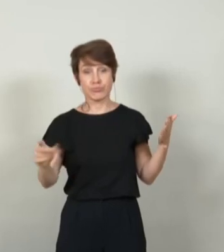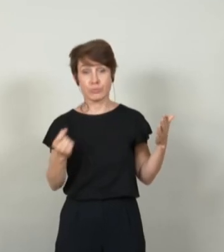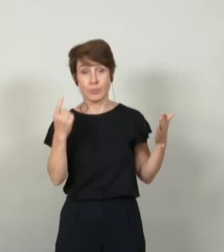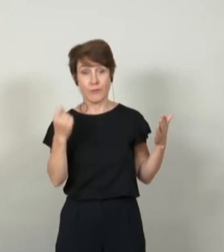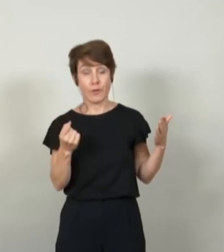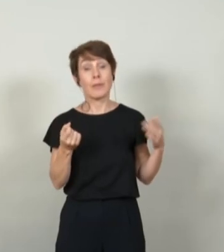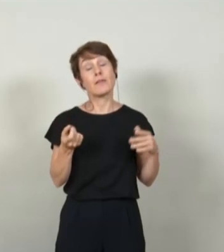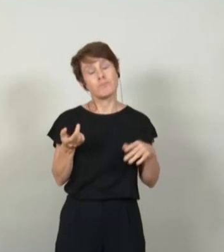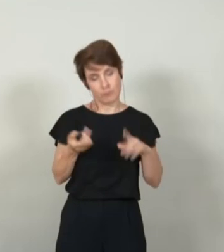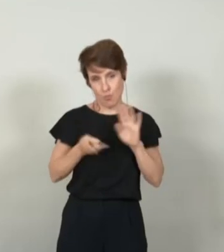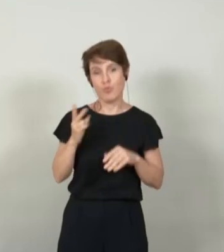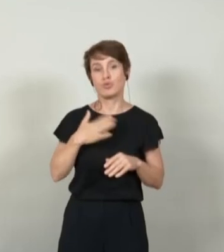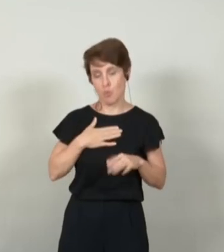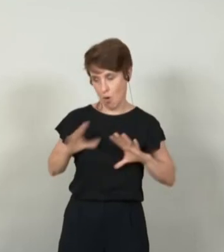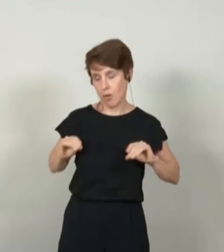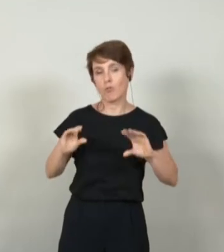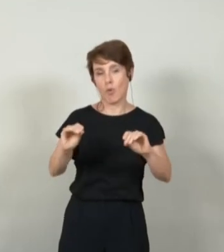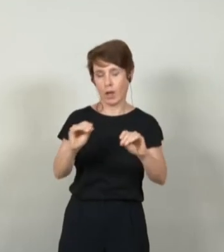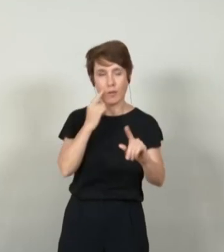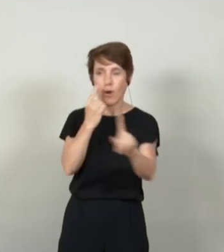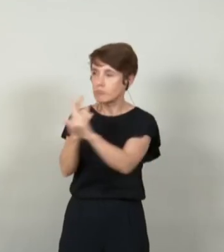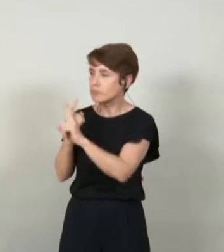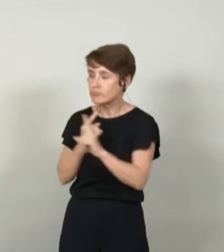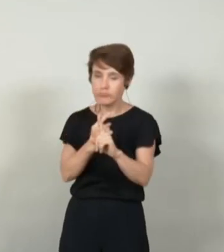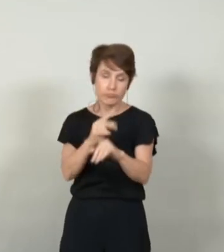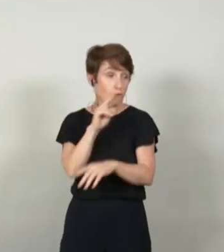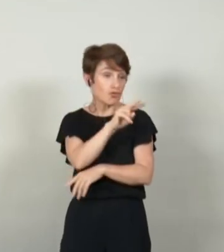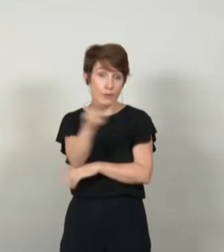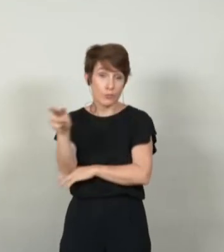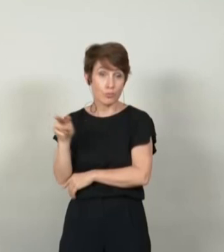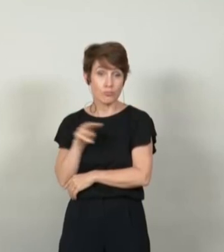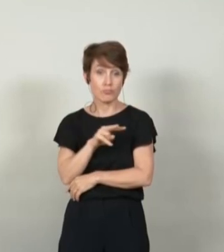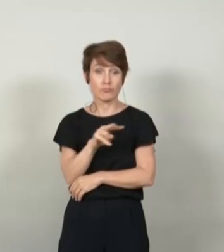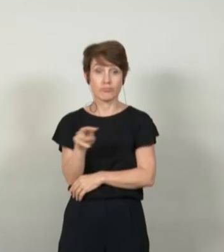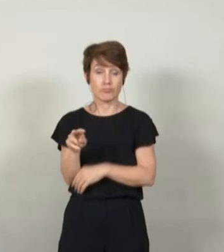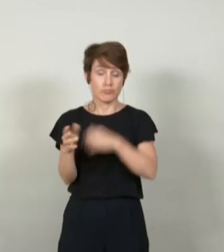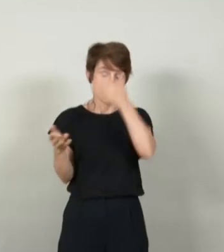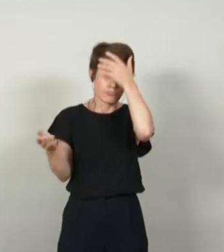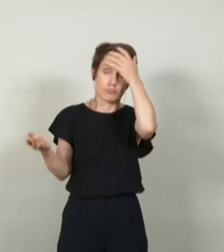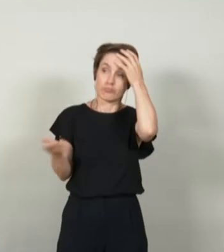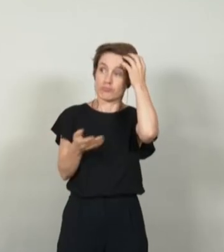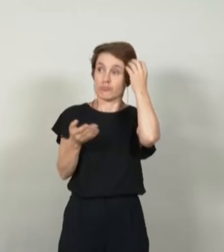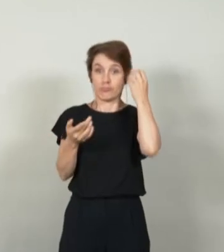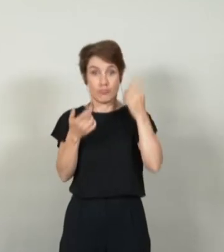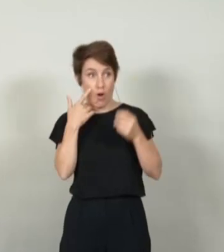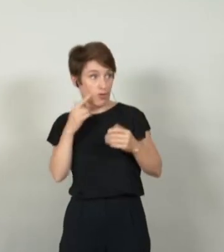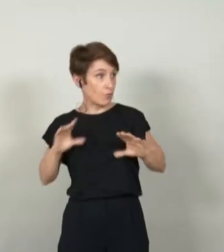terrain donc j'étais beaucoup plus sur le terrain et j'ai pu un petit peu voir un petit peu réellement qu'est-ce qui